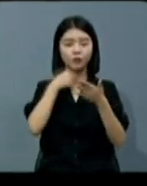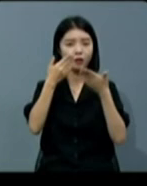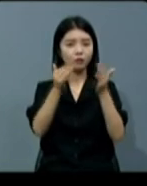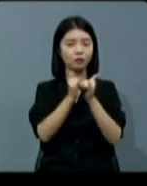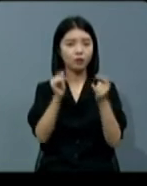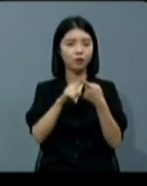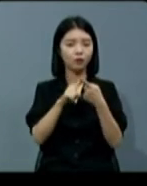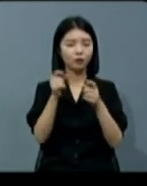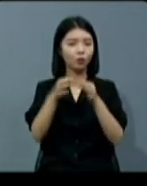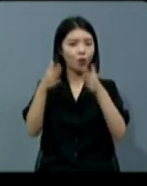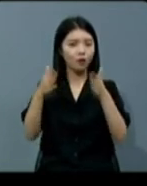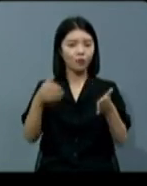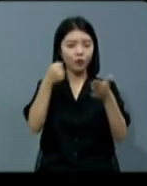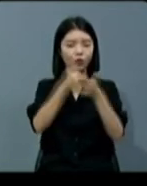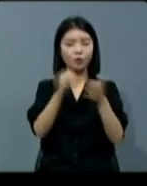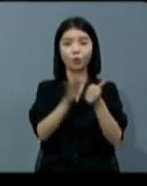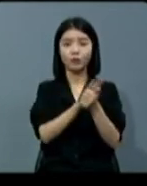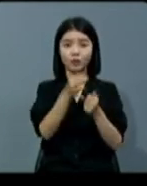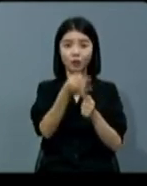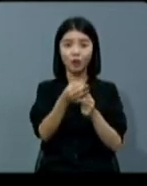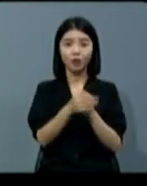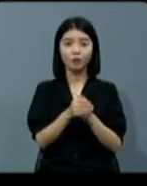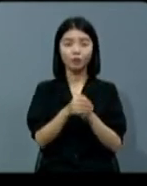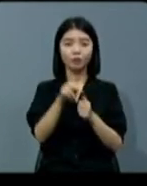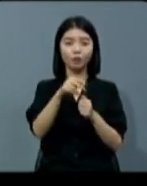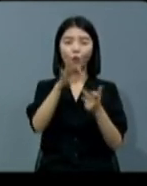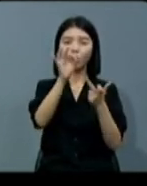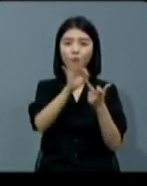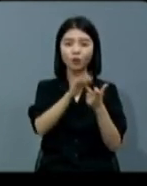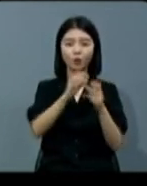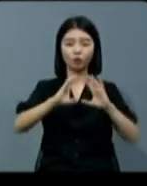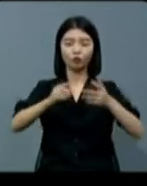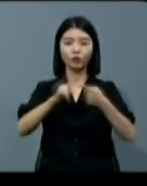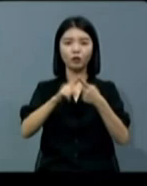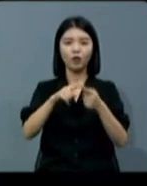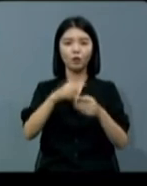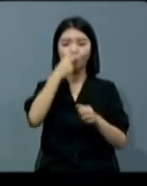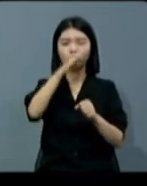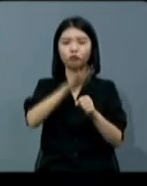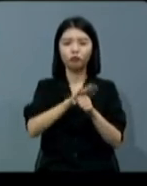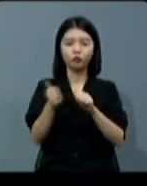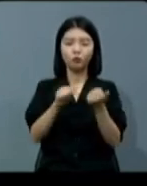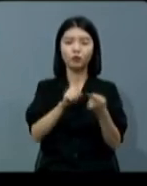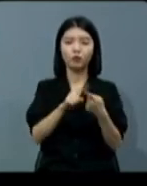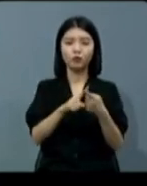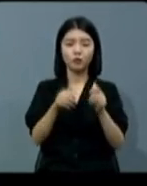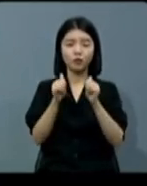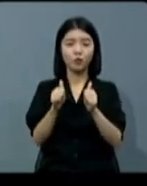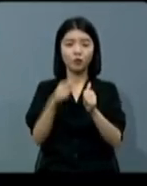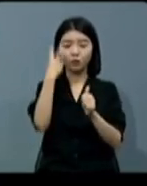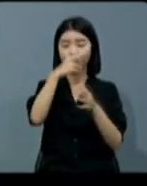대한 그동안에 판결된 보상 금액 이게 뭐 서달 오름이라든가 이런 국가에 의한 억울한 죽음에 대해서는 법원의 재판을 통해